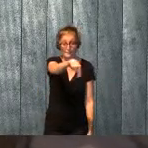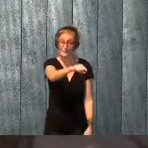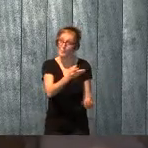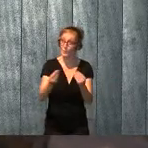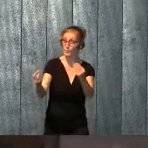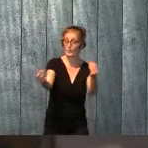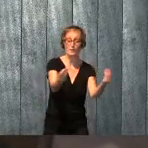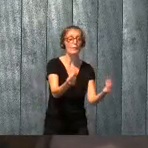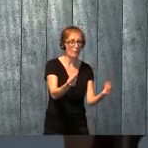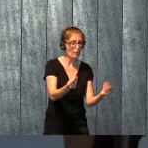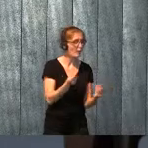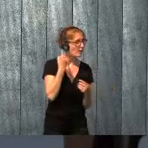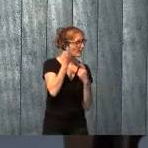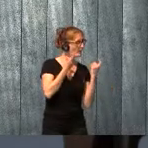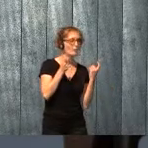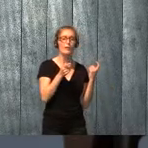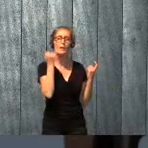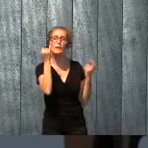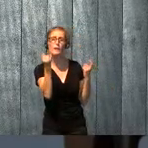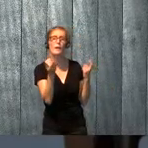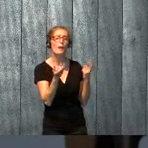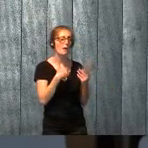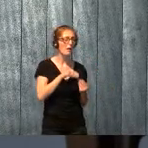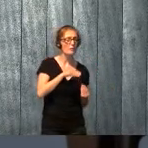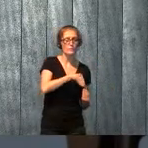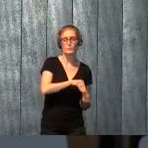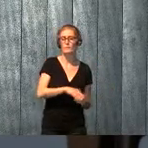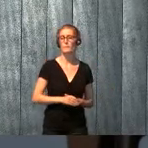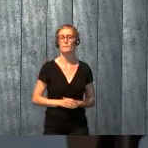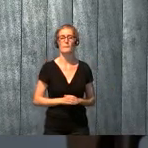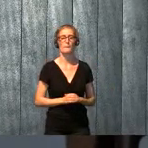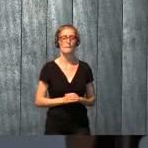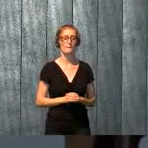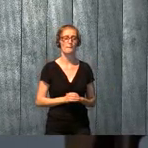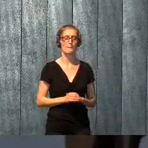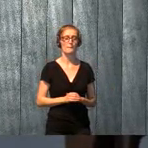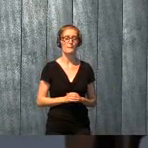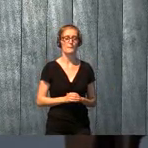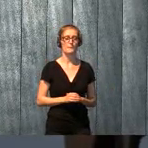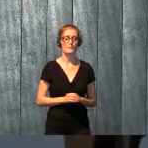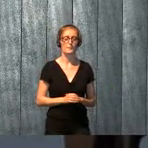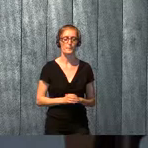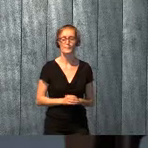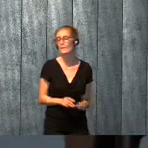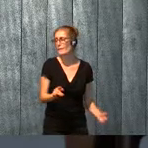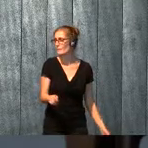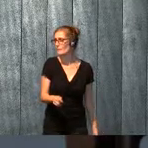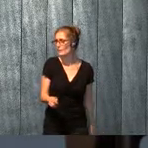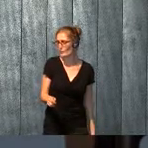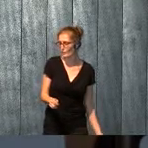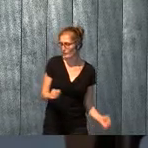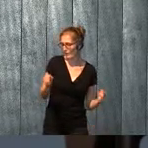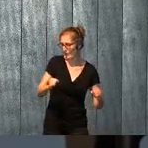и как нового переосмысления функций, особенно для исторического центра, но при этом сохранение идентичности